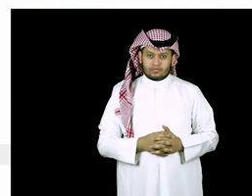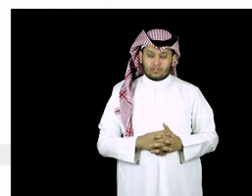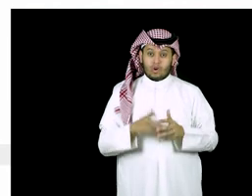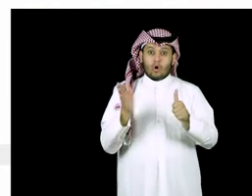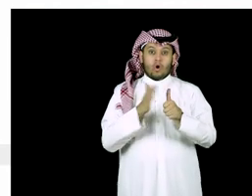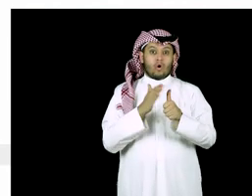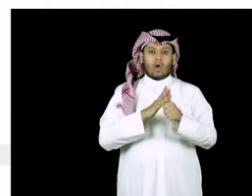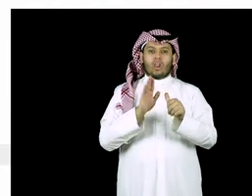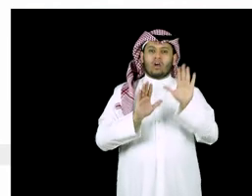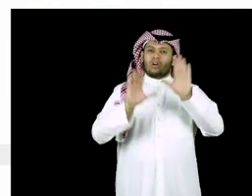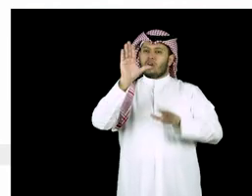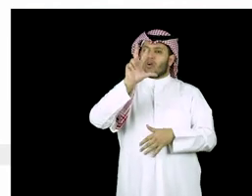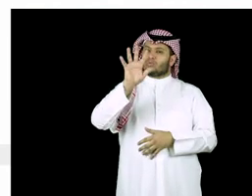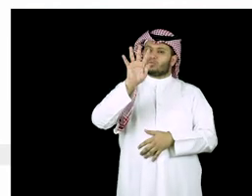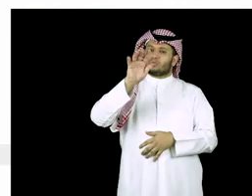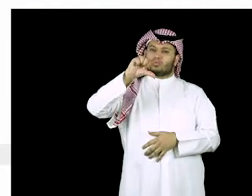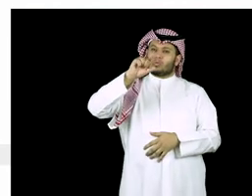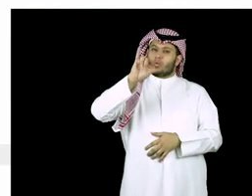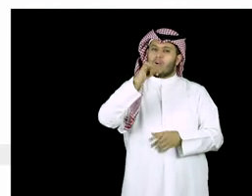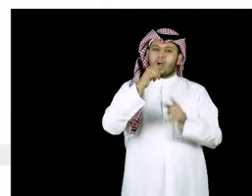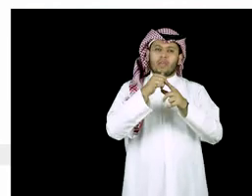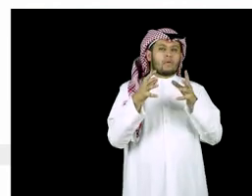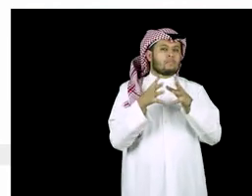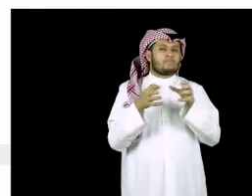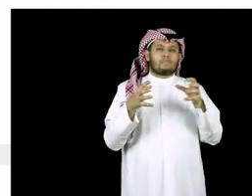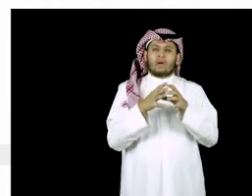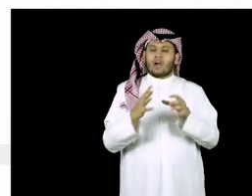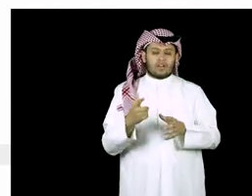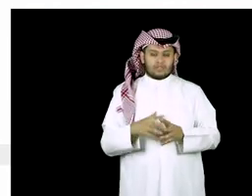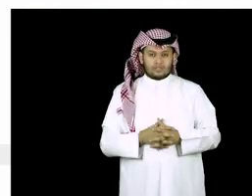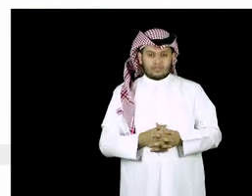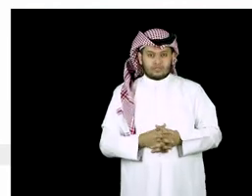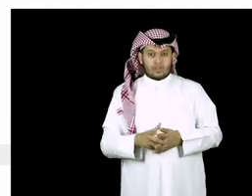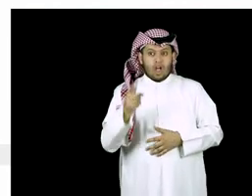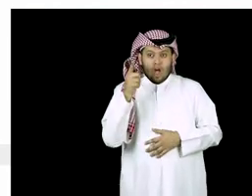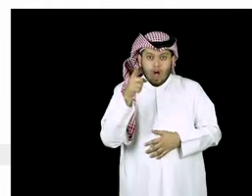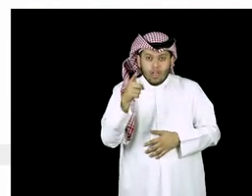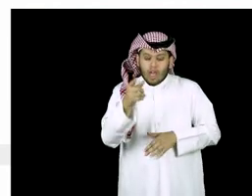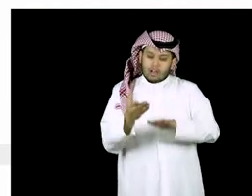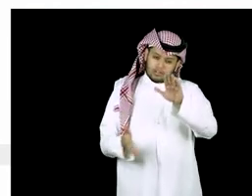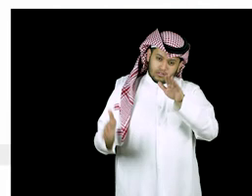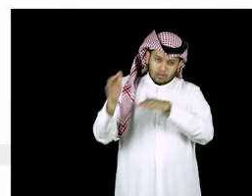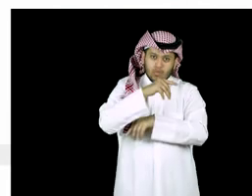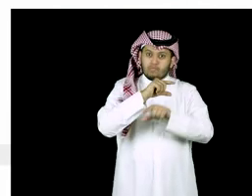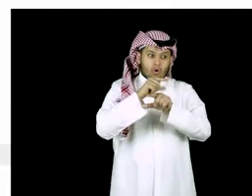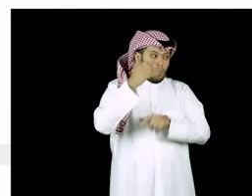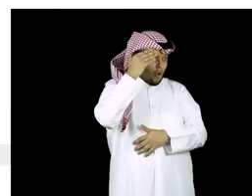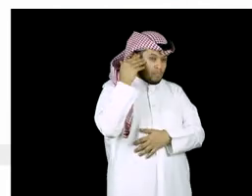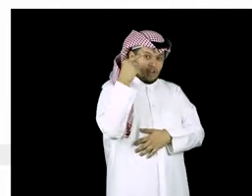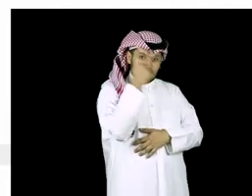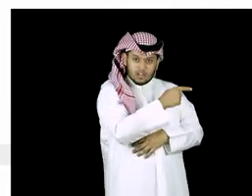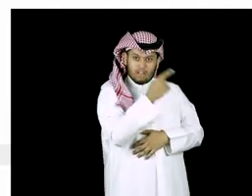أولا الشورى. تعريف الشورى اصطلاحا هي الرجوع إلى أهل الرأي والاختصاص في